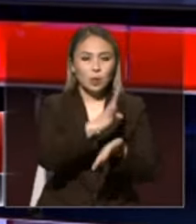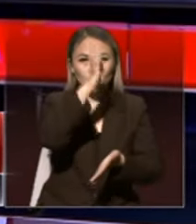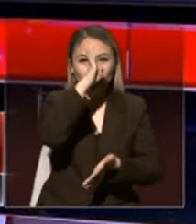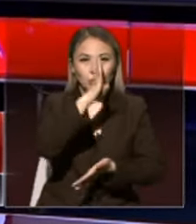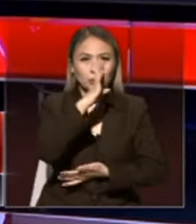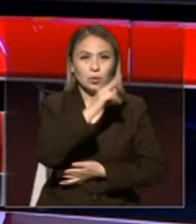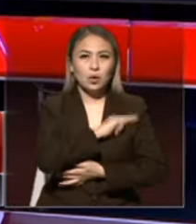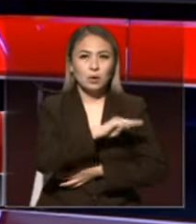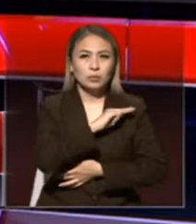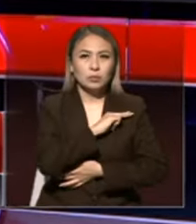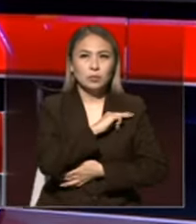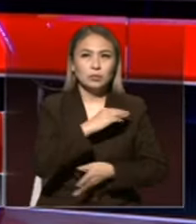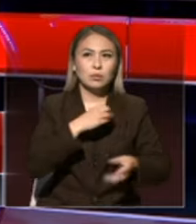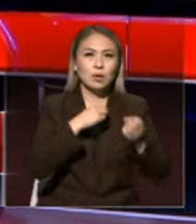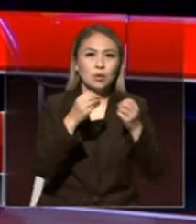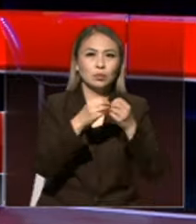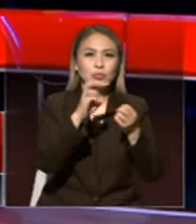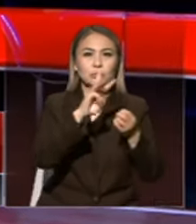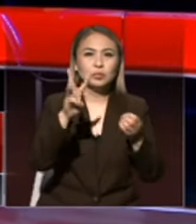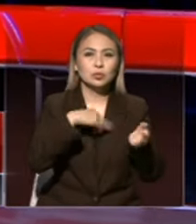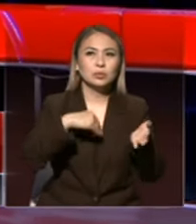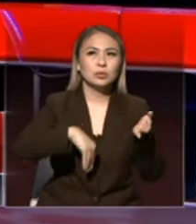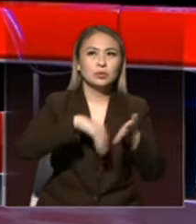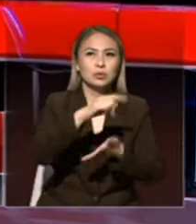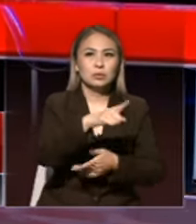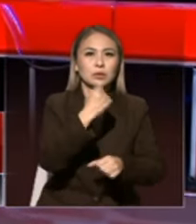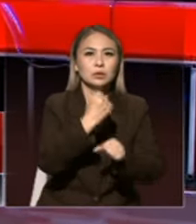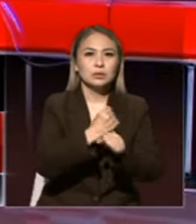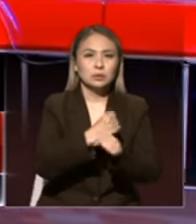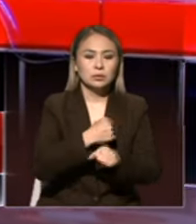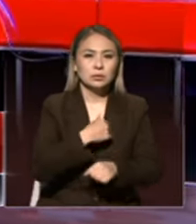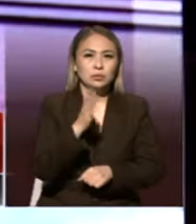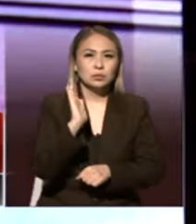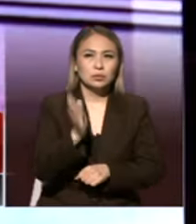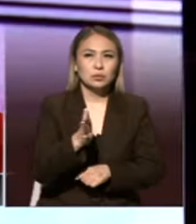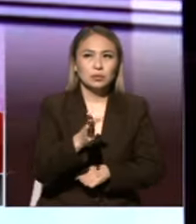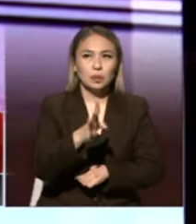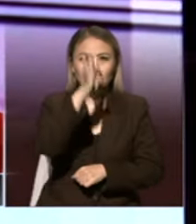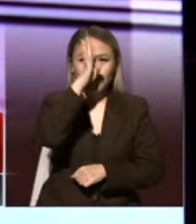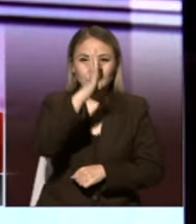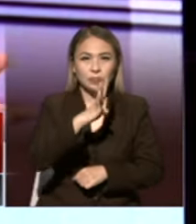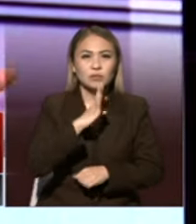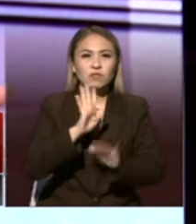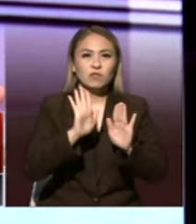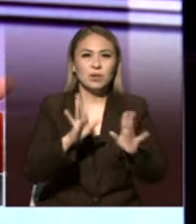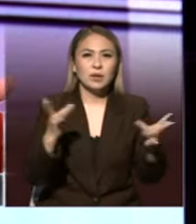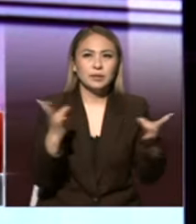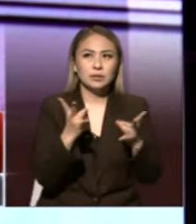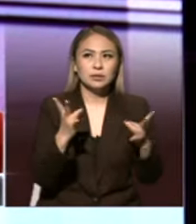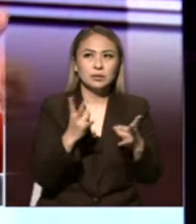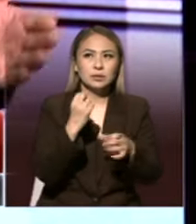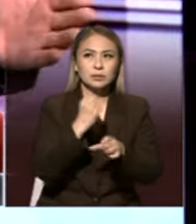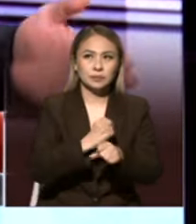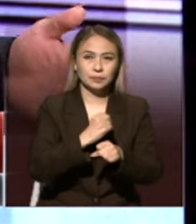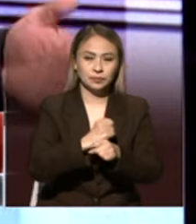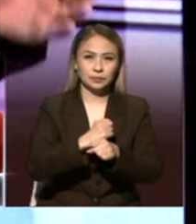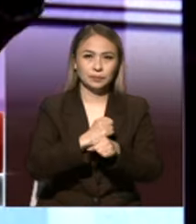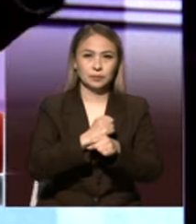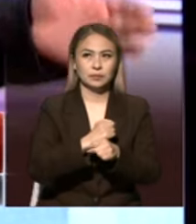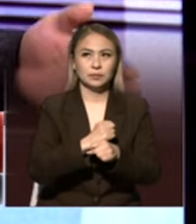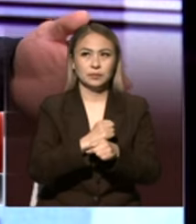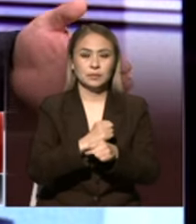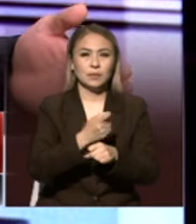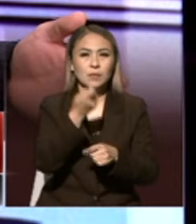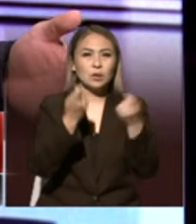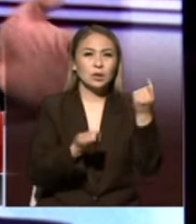істейді. Оны 10 миллионға сатып алып не істеп қоямын мен оны сүрлеп, дұрыс па? 4 айға ғана керек. Содан кейін амал жоқ, жаңағыдай тыртындап